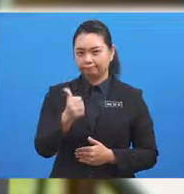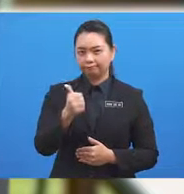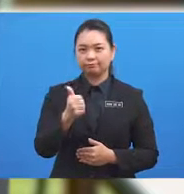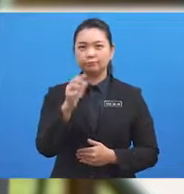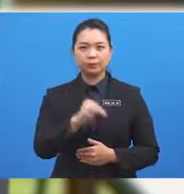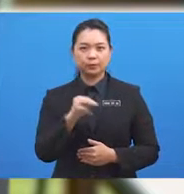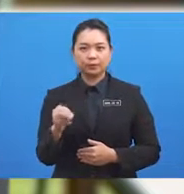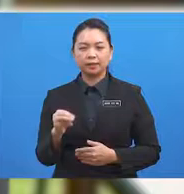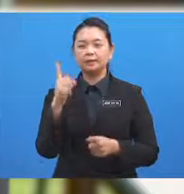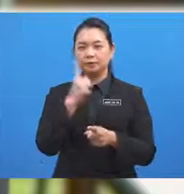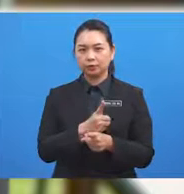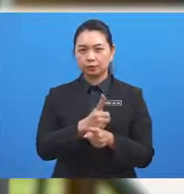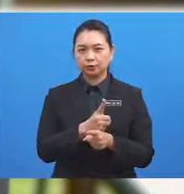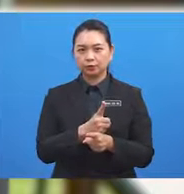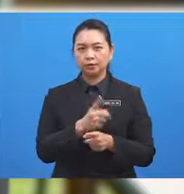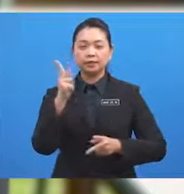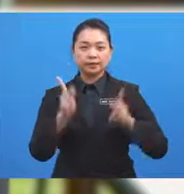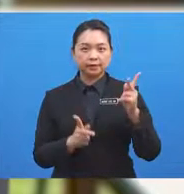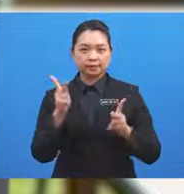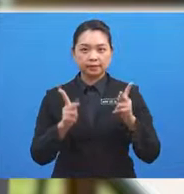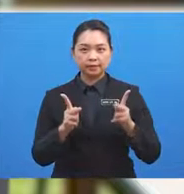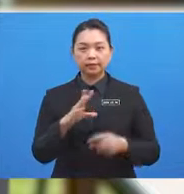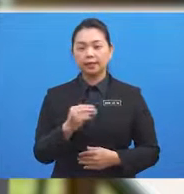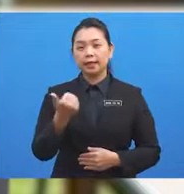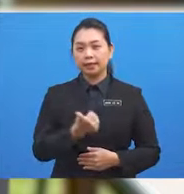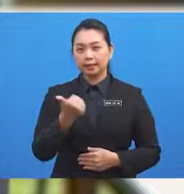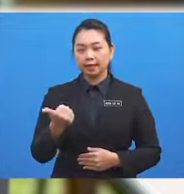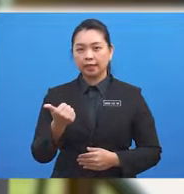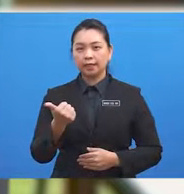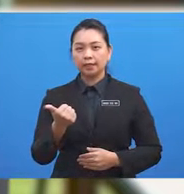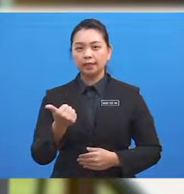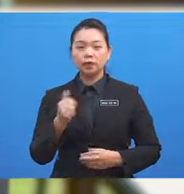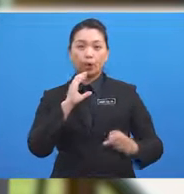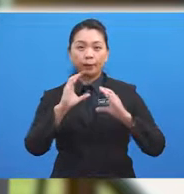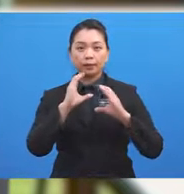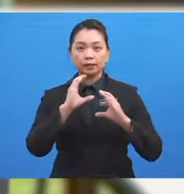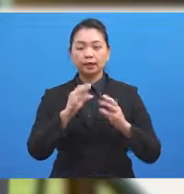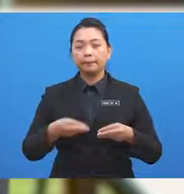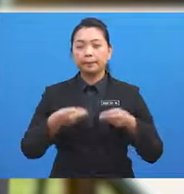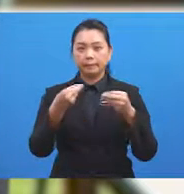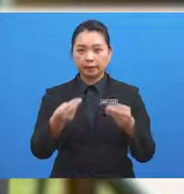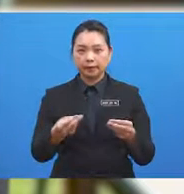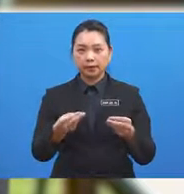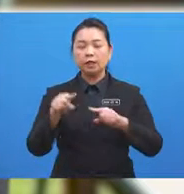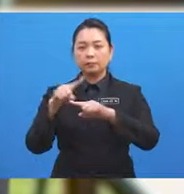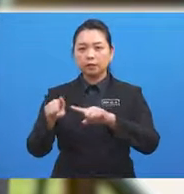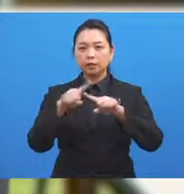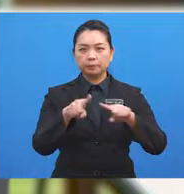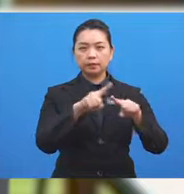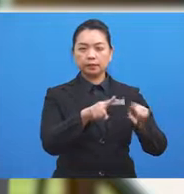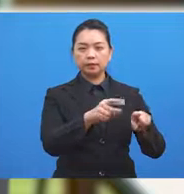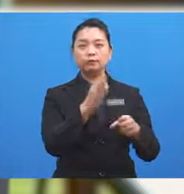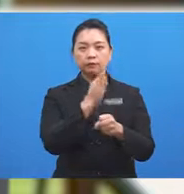murid-murid. Betul. Kenderaan dan alat telekomunikasi memberi pelbagai fungsi kepada